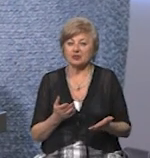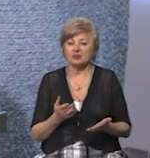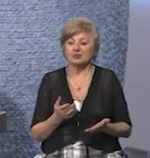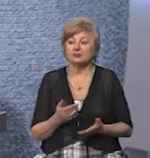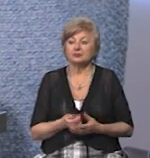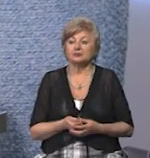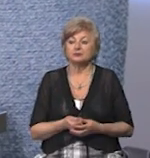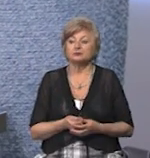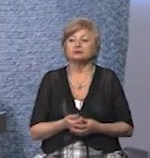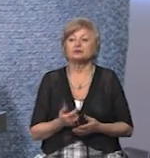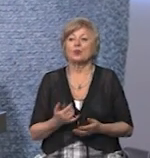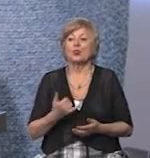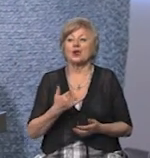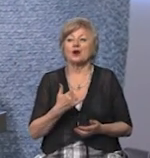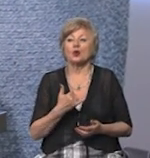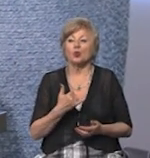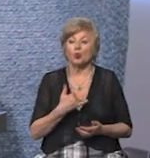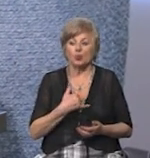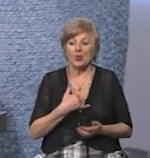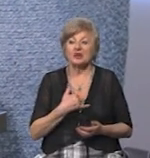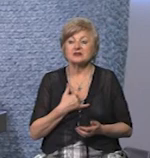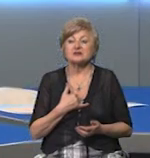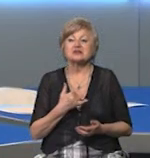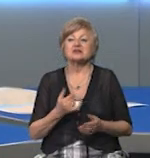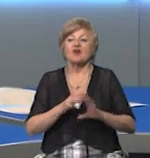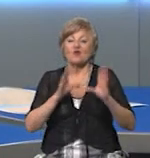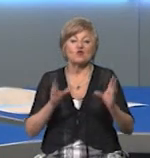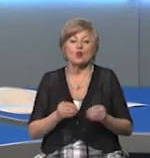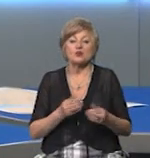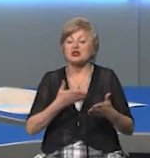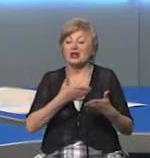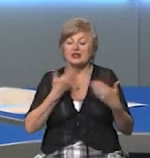зміни. Так, у нас, такі очікування системні у нас, зміни. Взагалі-то немає